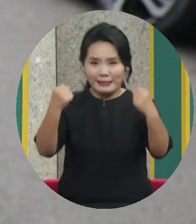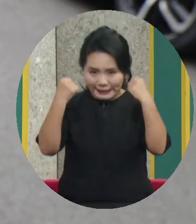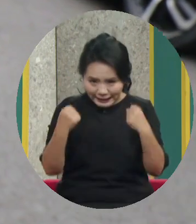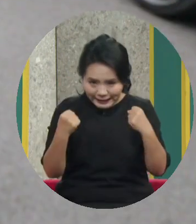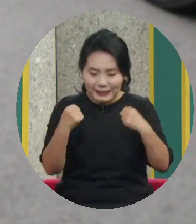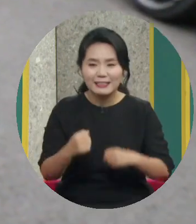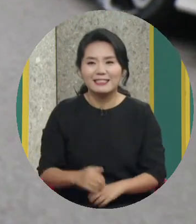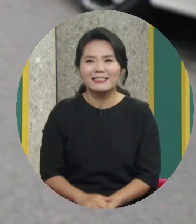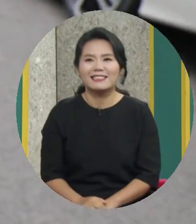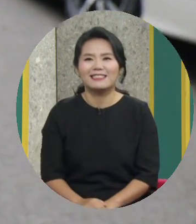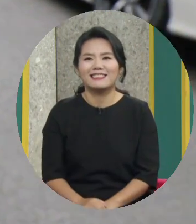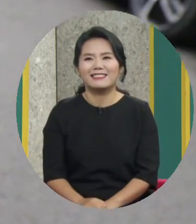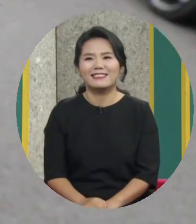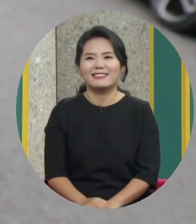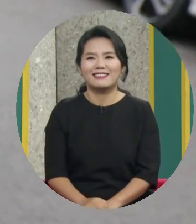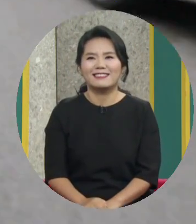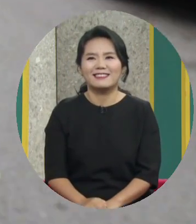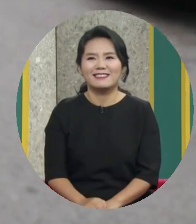힘내라고요? 네.